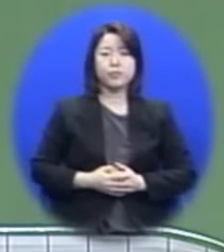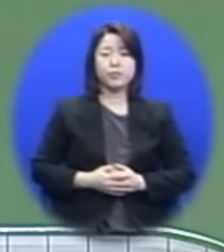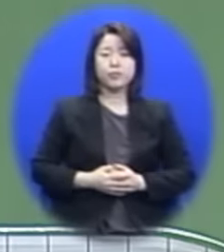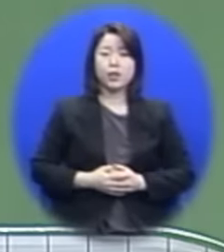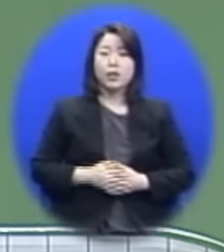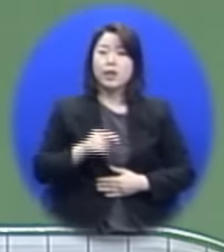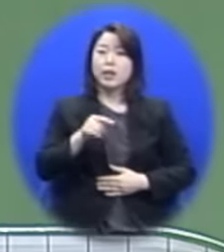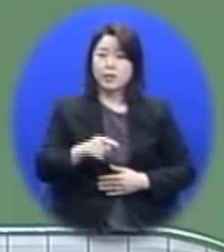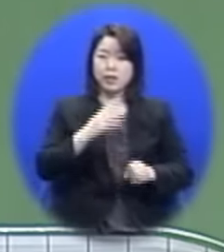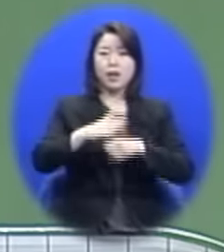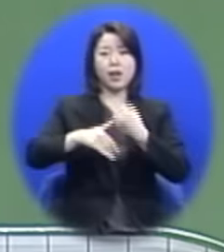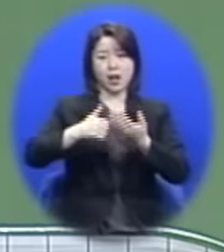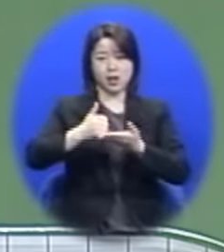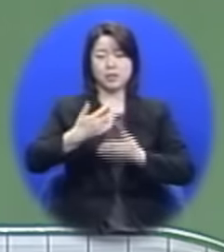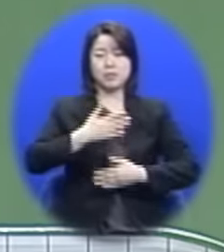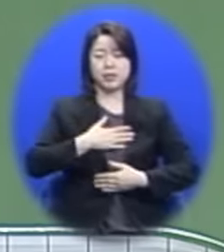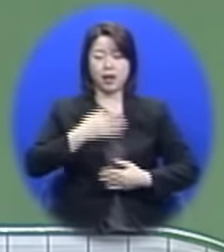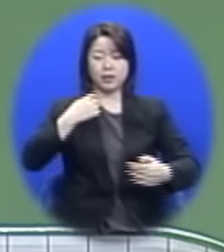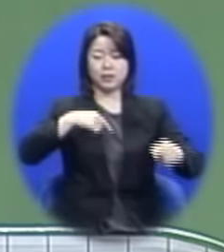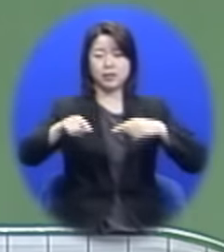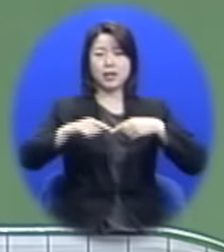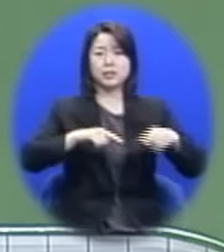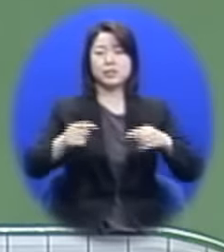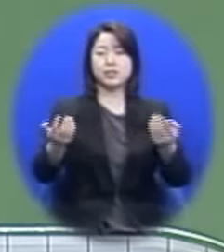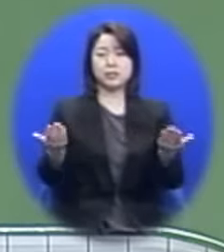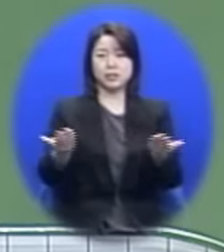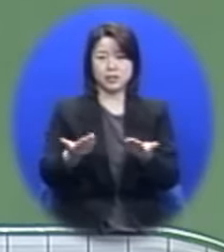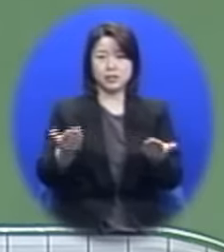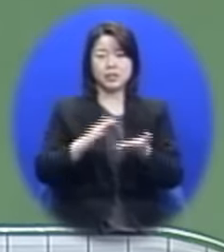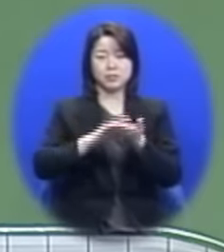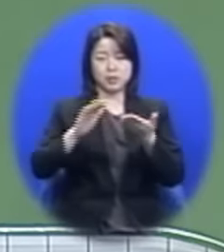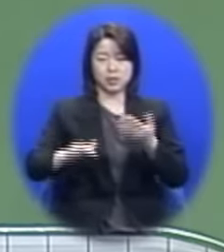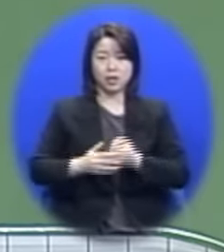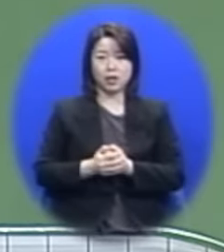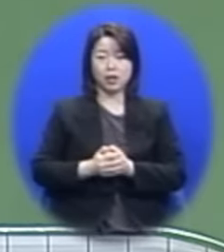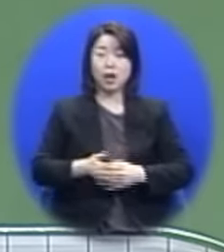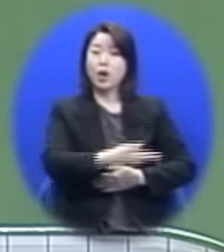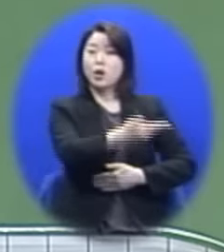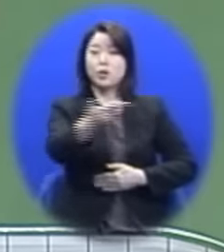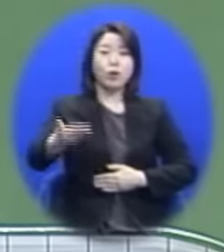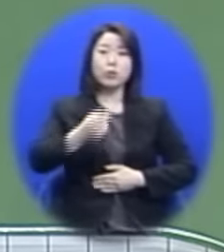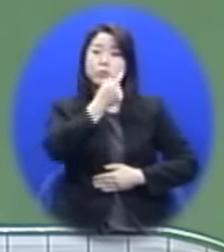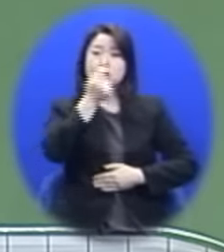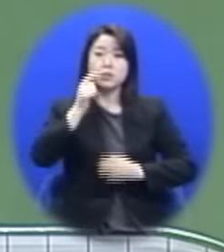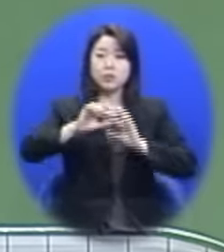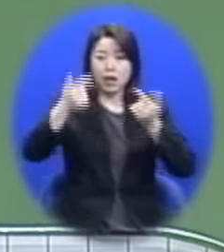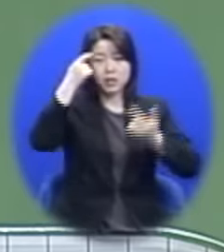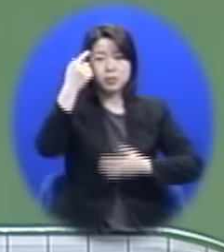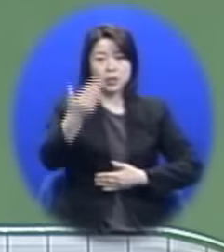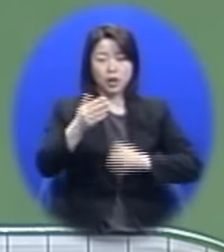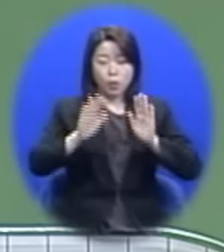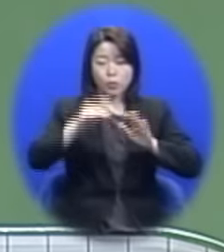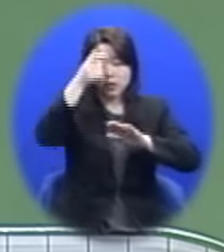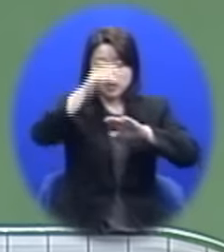그게 하나님이 저를 다스리심이죠. 여러분들을 또 증거 아니십니까? 오늘 예배드리러 오신